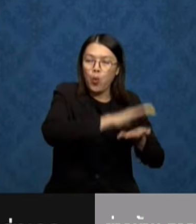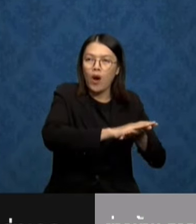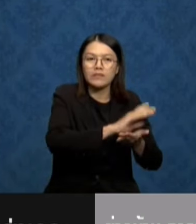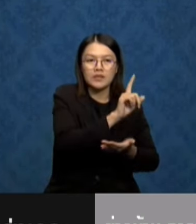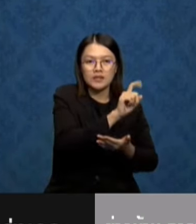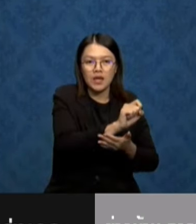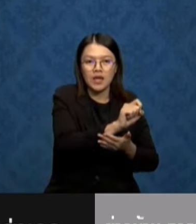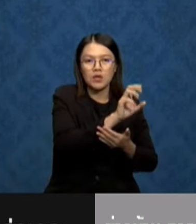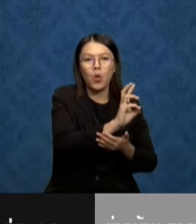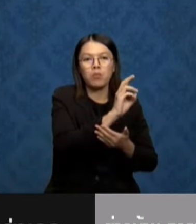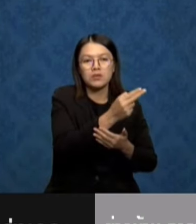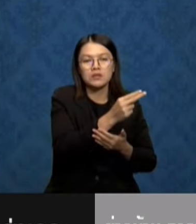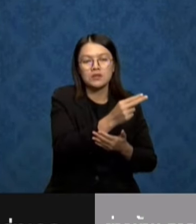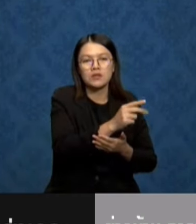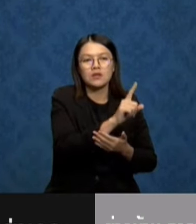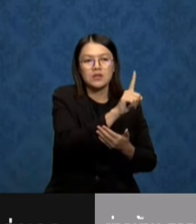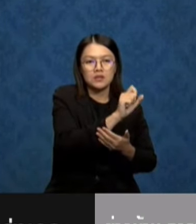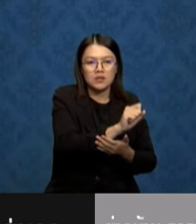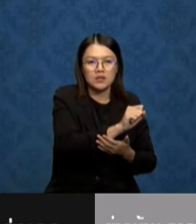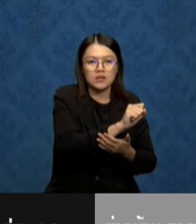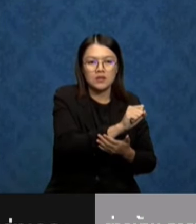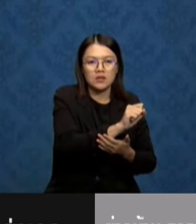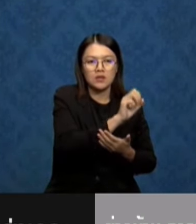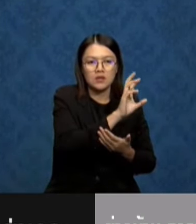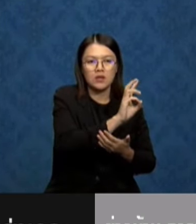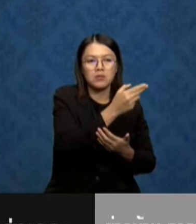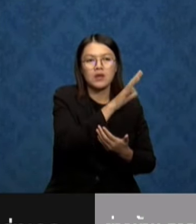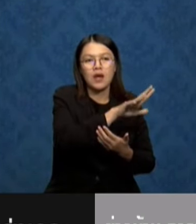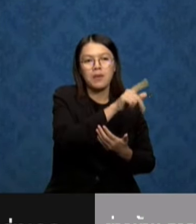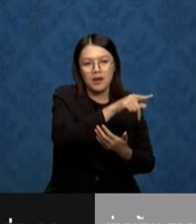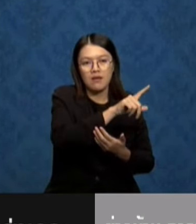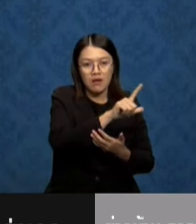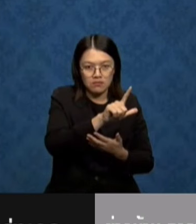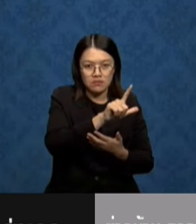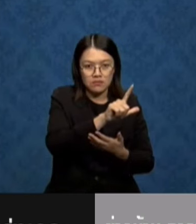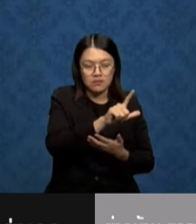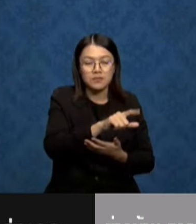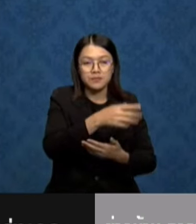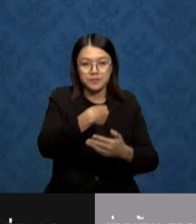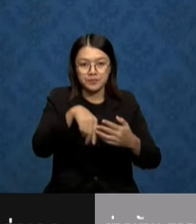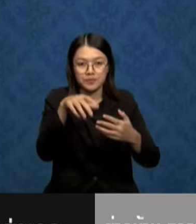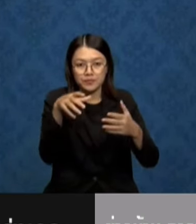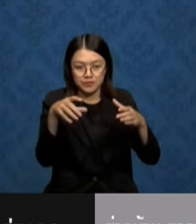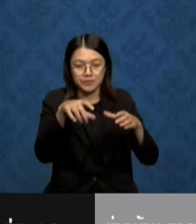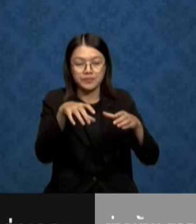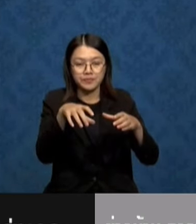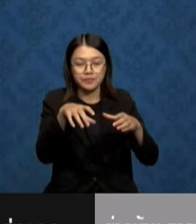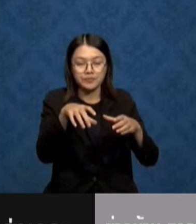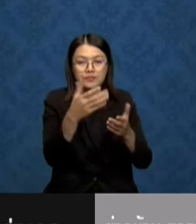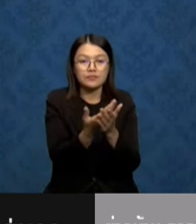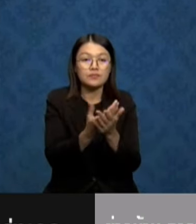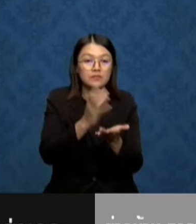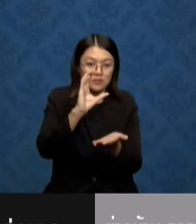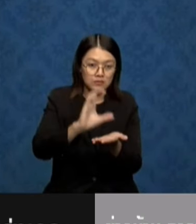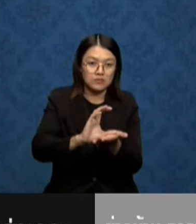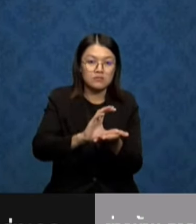งเกือบ 10% ของรายได้ที่หามาได้นะรายจ่ายดอกเบี้ยนะฮะเกือบ 10% ของรายได้ที่หามาโดย